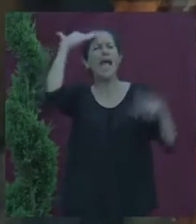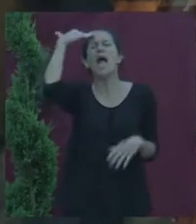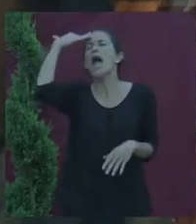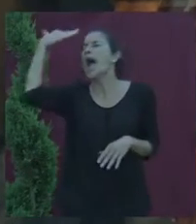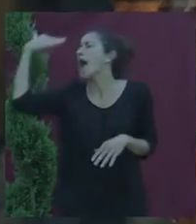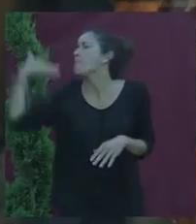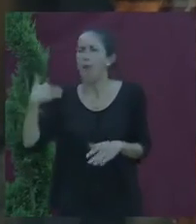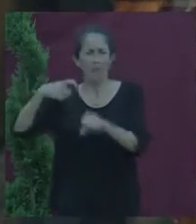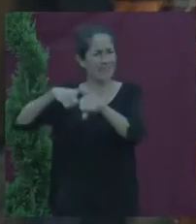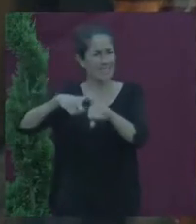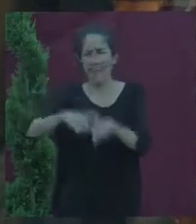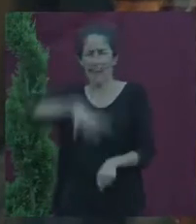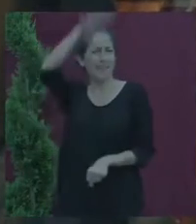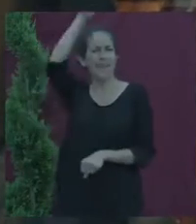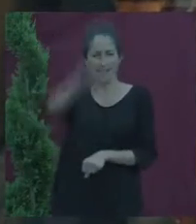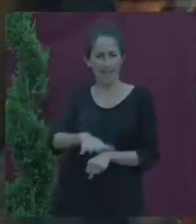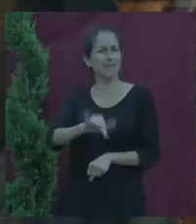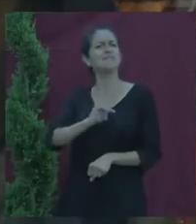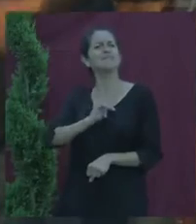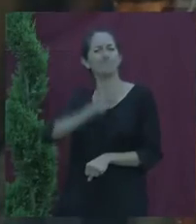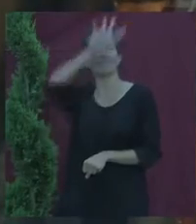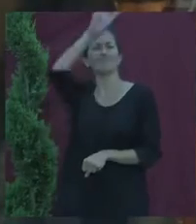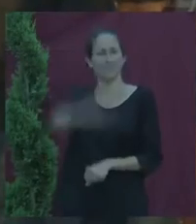Pobles catalans!